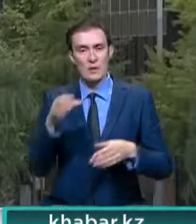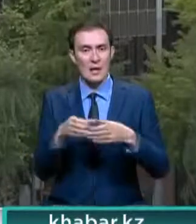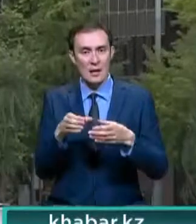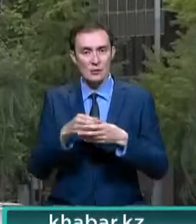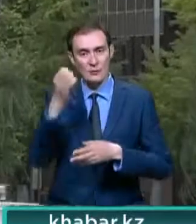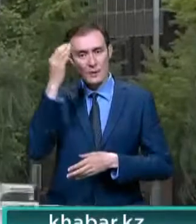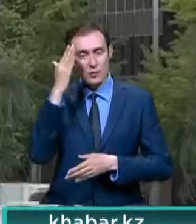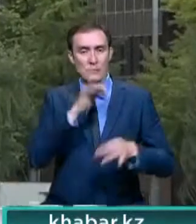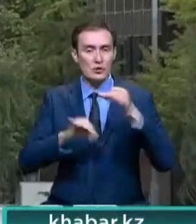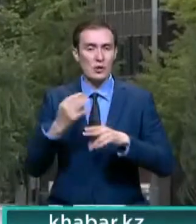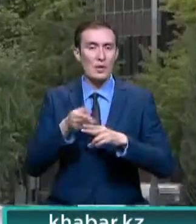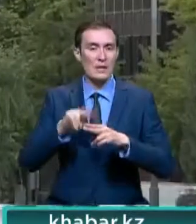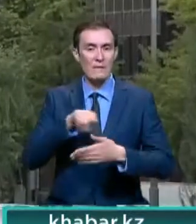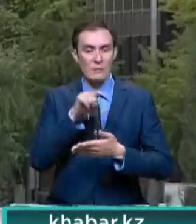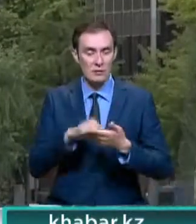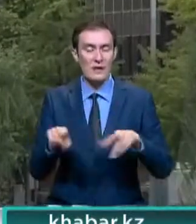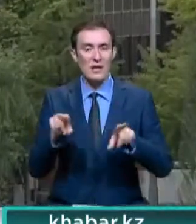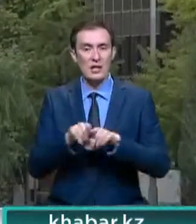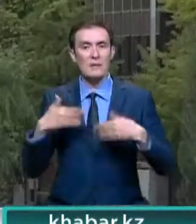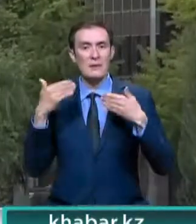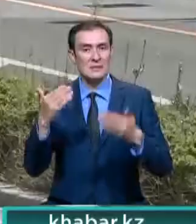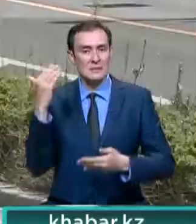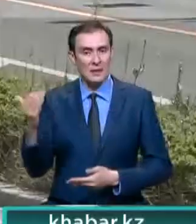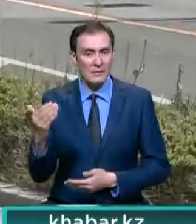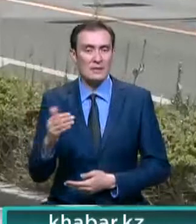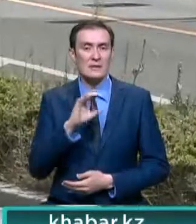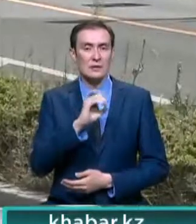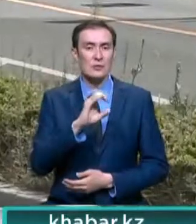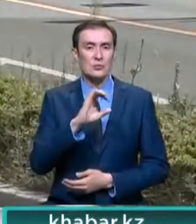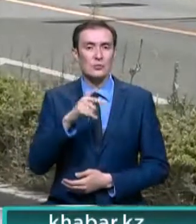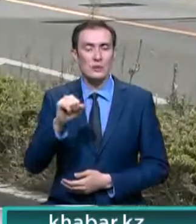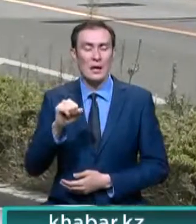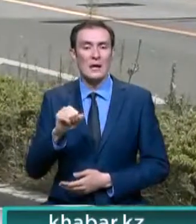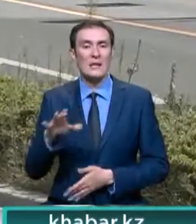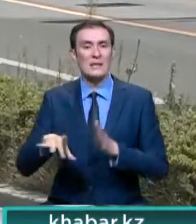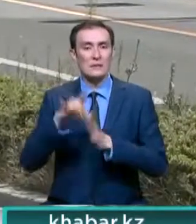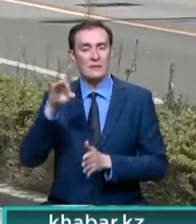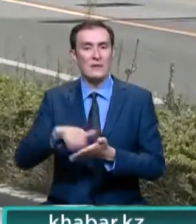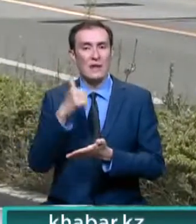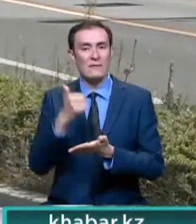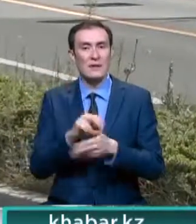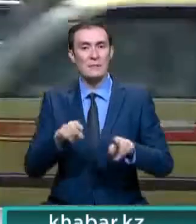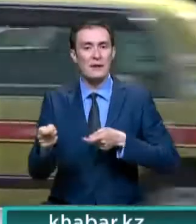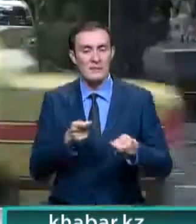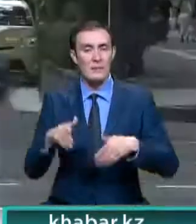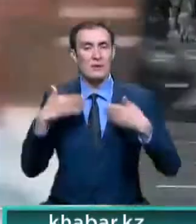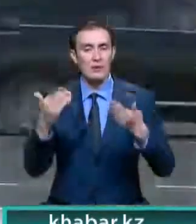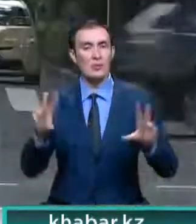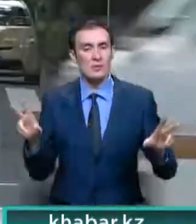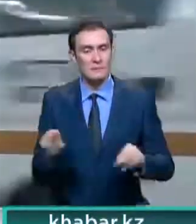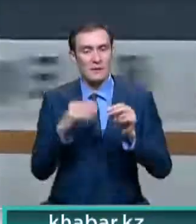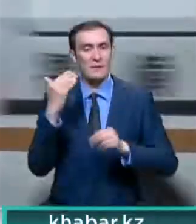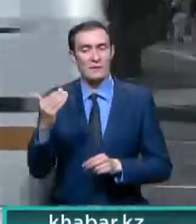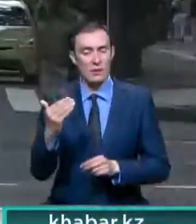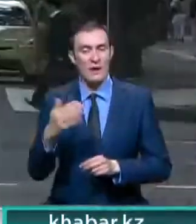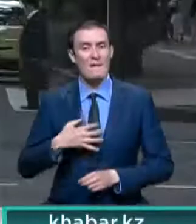для обсуждения этих вопросов. Он также поздравил Йошихиде Суга с изобретением на пост главы правительства и пожелал успехов в его